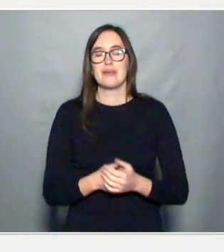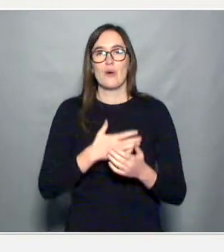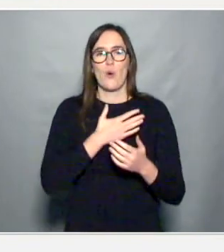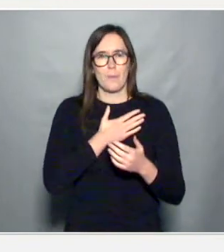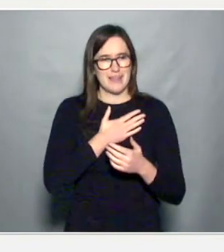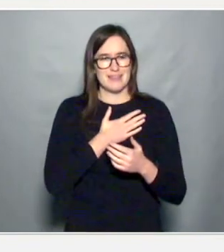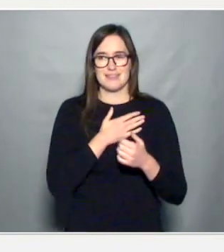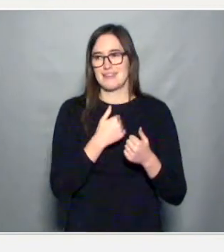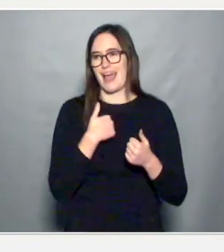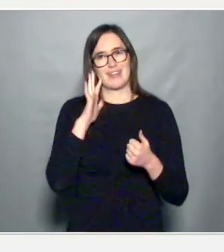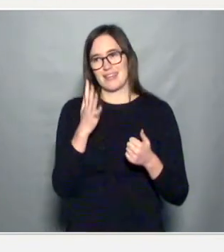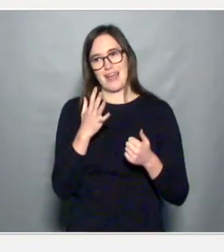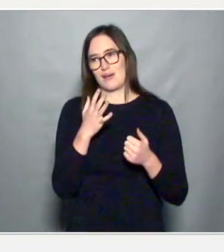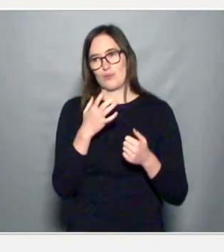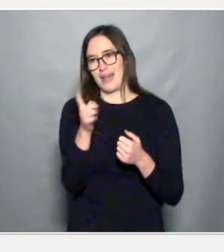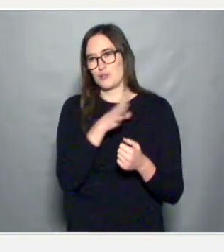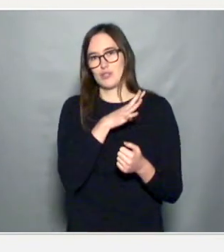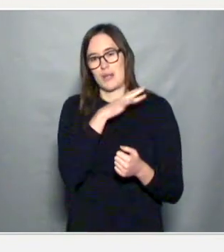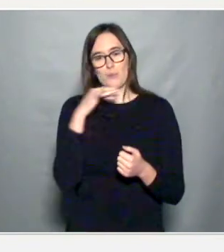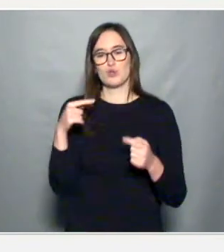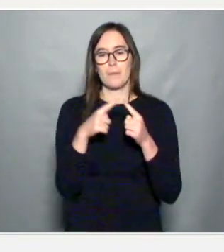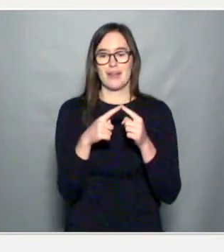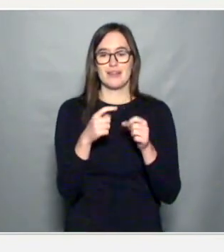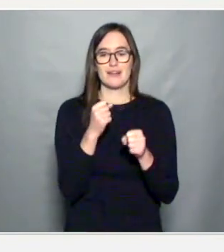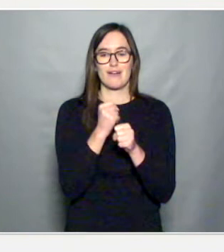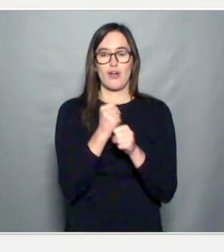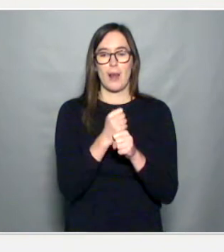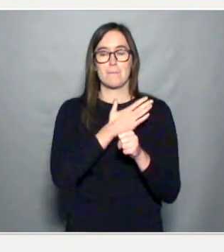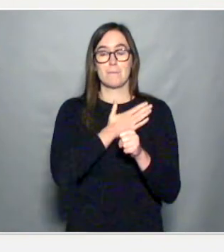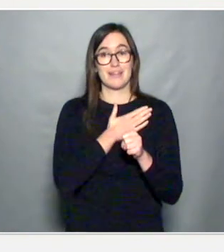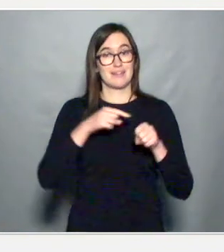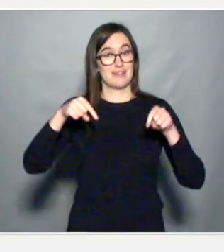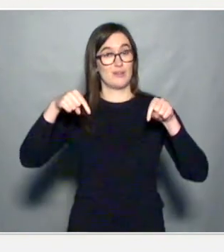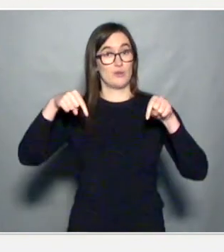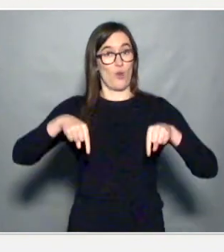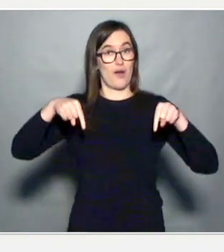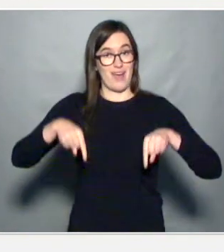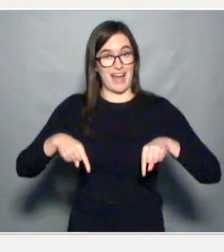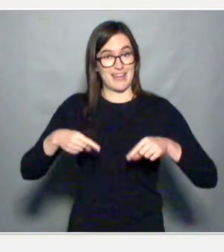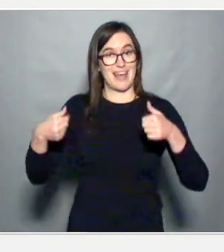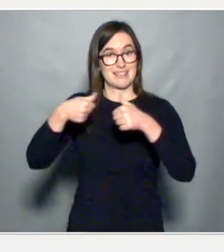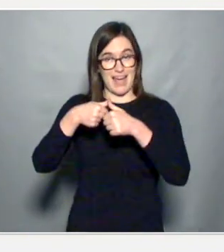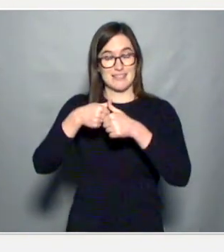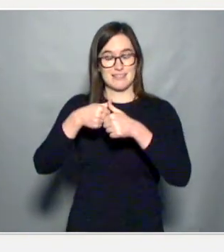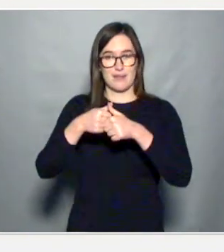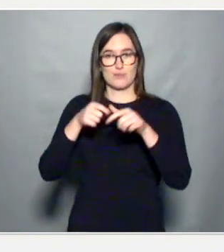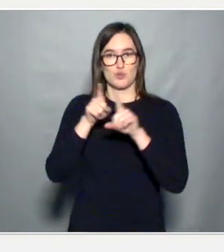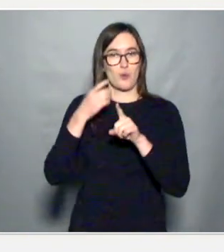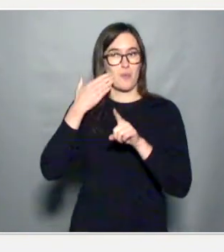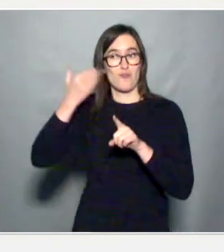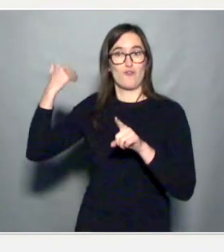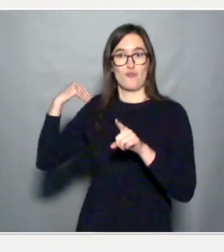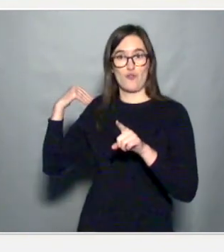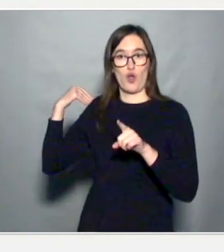Nu vet jag inte hur roligt det här blir, men min nuvarande flickvän, som förut var min före